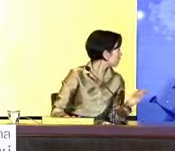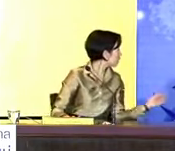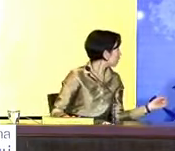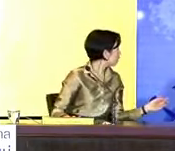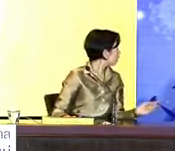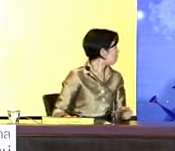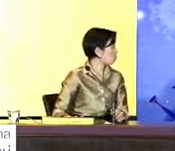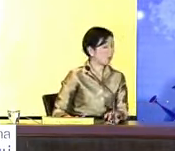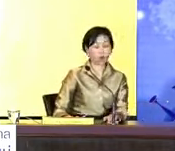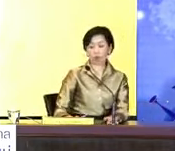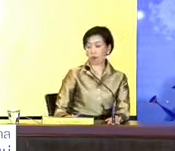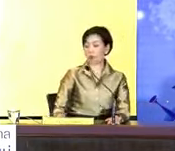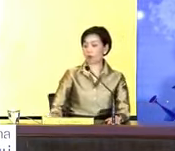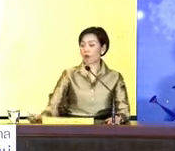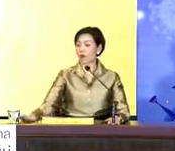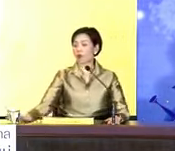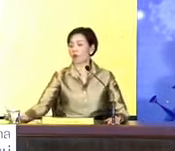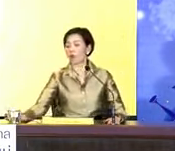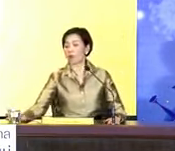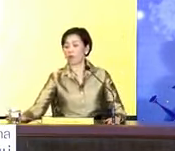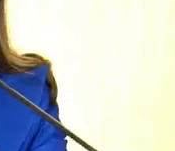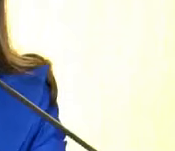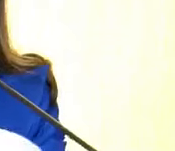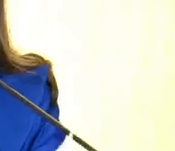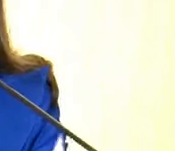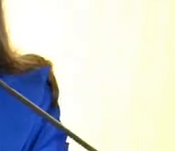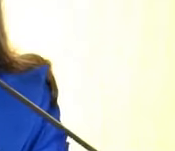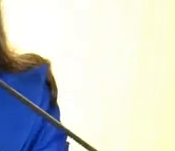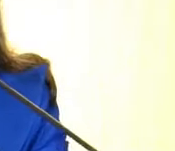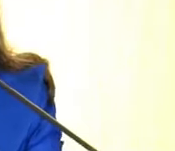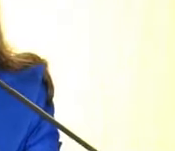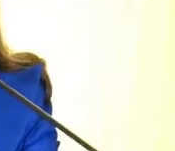ม.อื่นๆที่น่าสนใจเราก็จะเผยแพร่อยู่บน